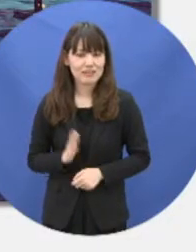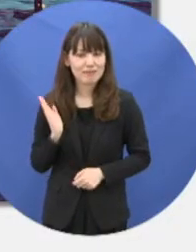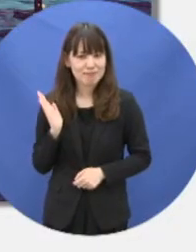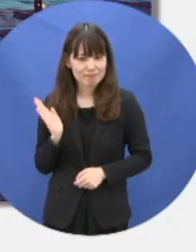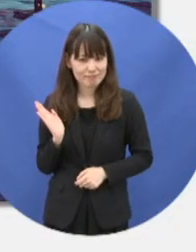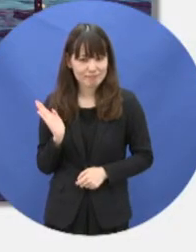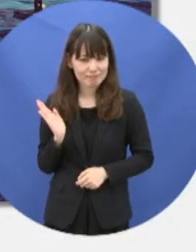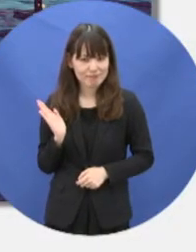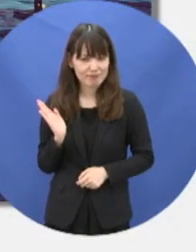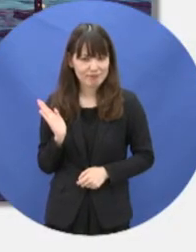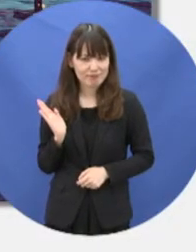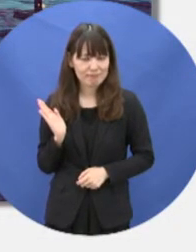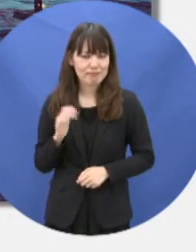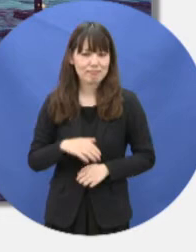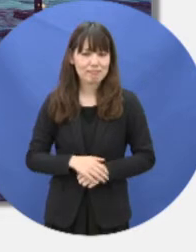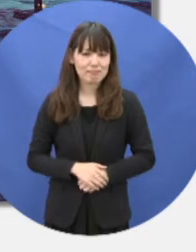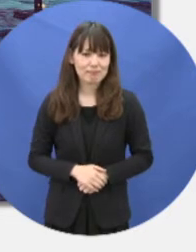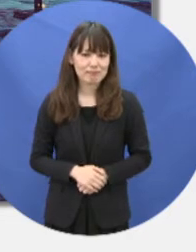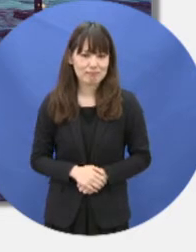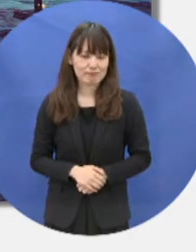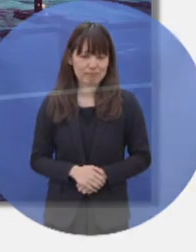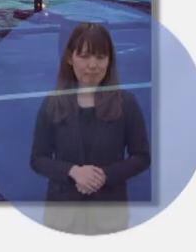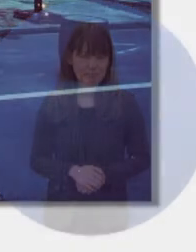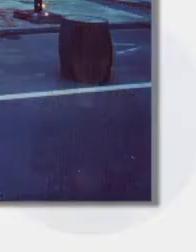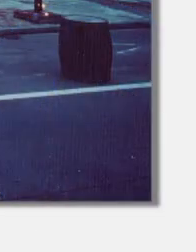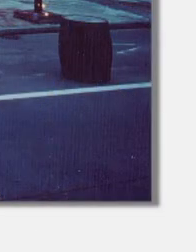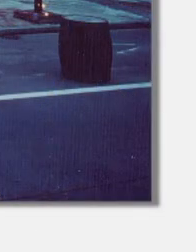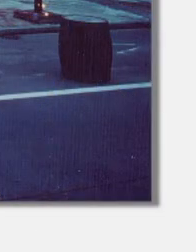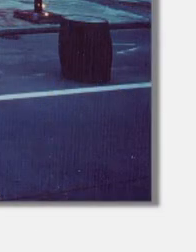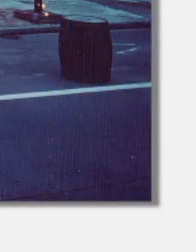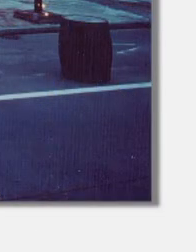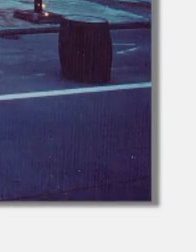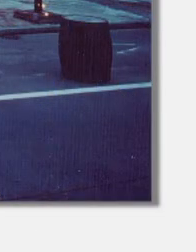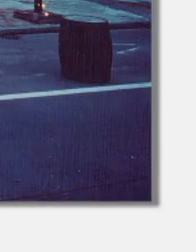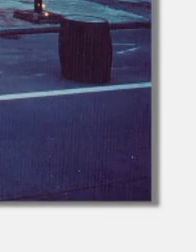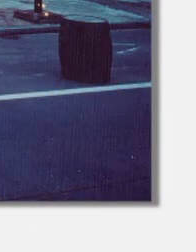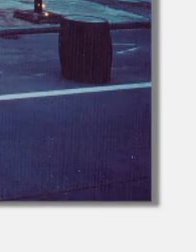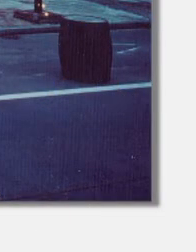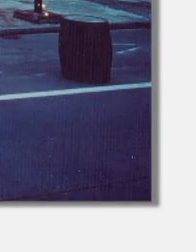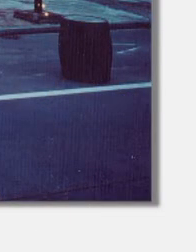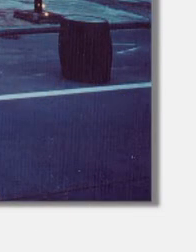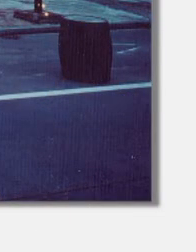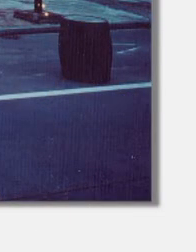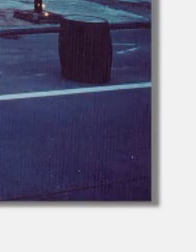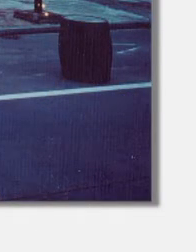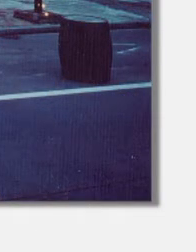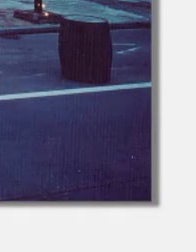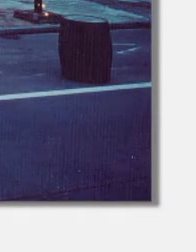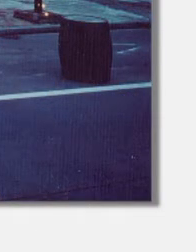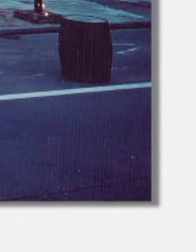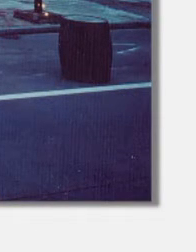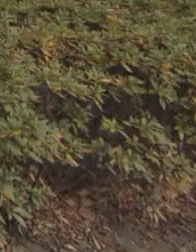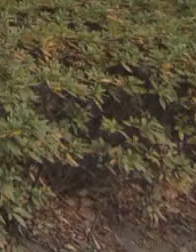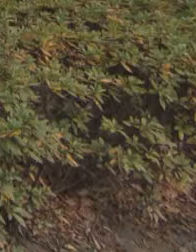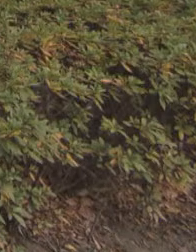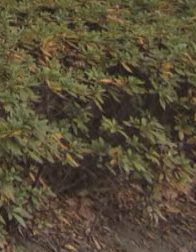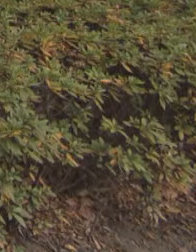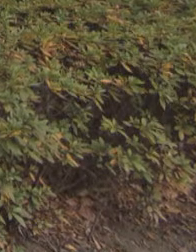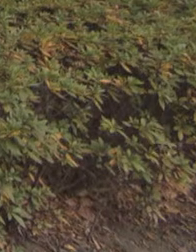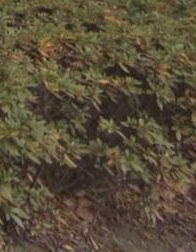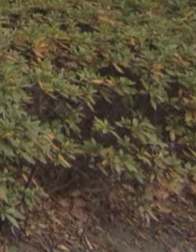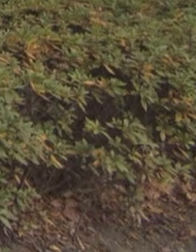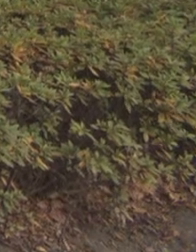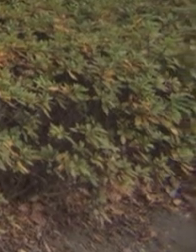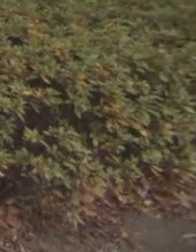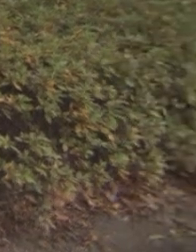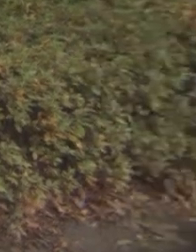正解はシーフードのメイン料理がカニだったので、カニイバルからつけたそうです。 後付け